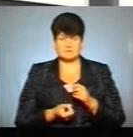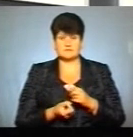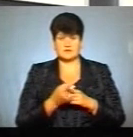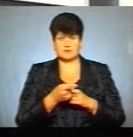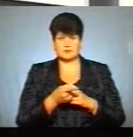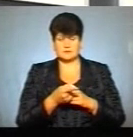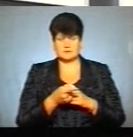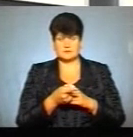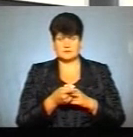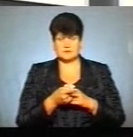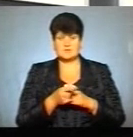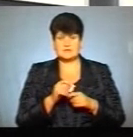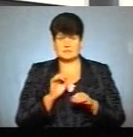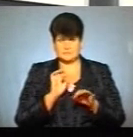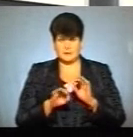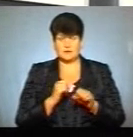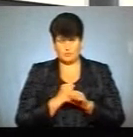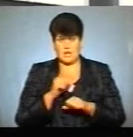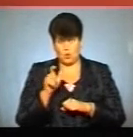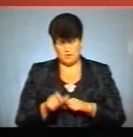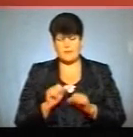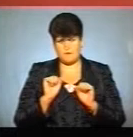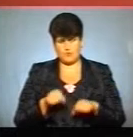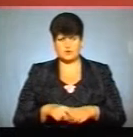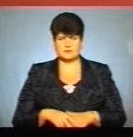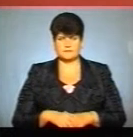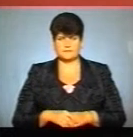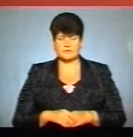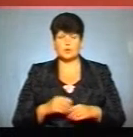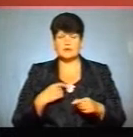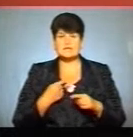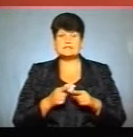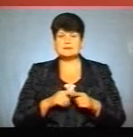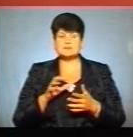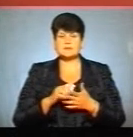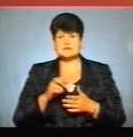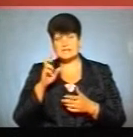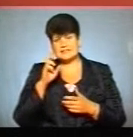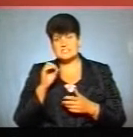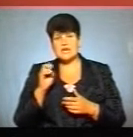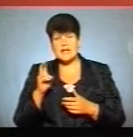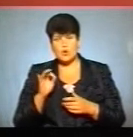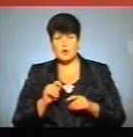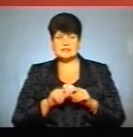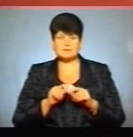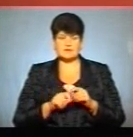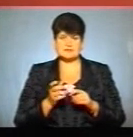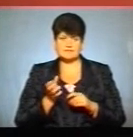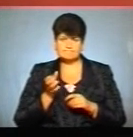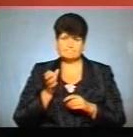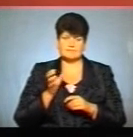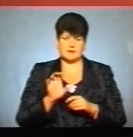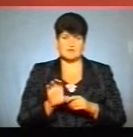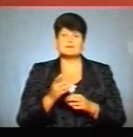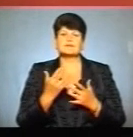мусила внести людина, ми можемо. В нас цим займається Держекоінспекція, і в нас є коментари до Арда Ференса, який